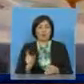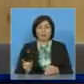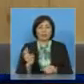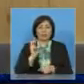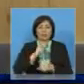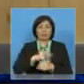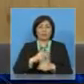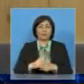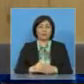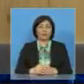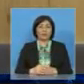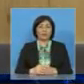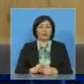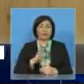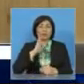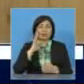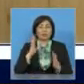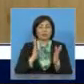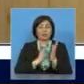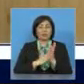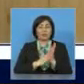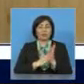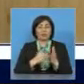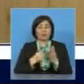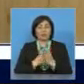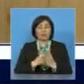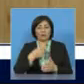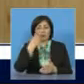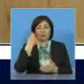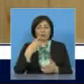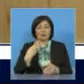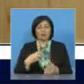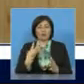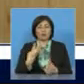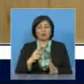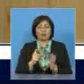жатқызылды. Таңертең 9-ға дейін мәлімет бойынша 247 науқас,